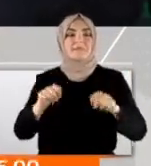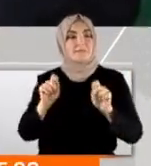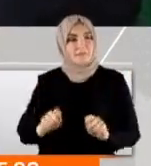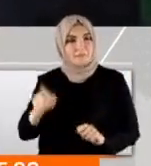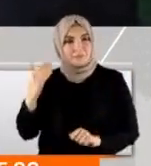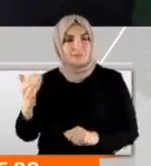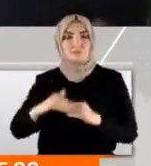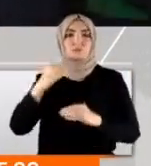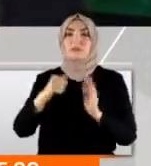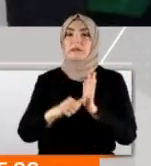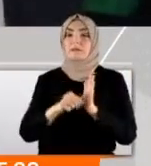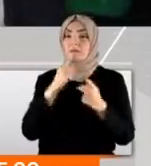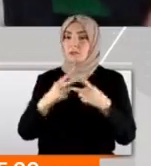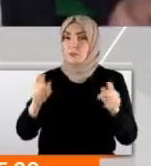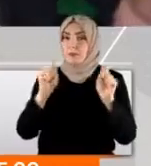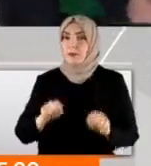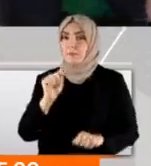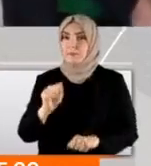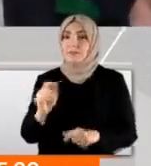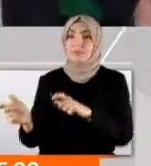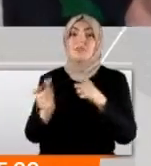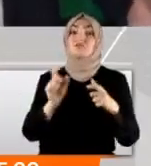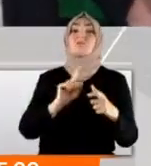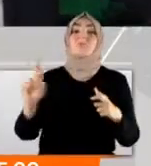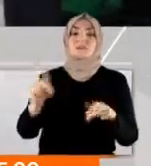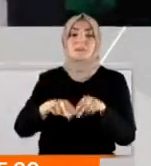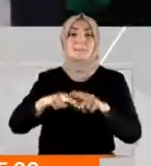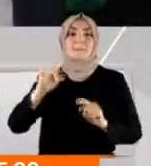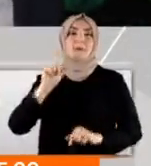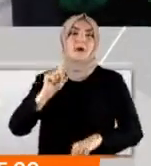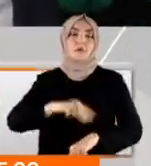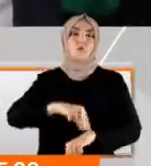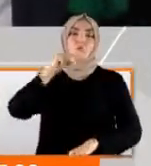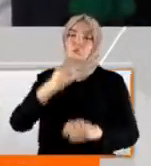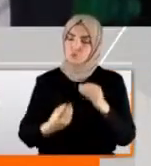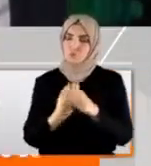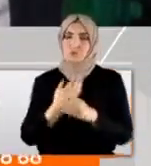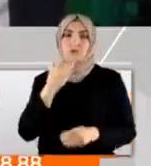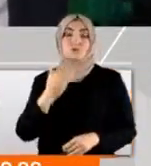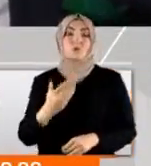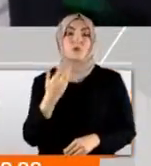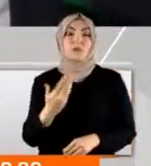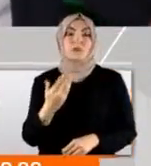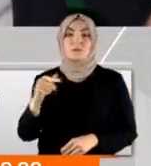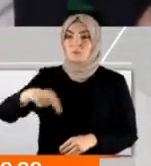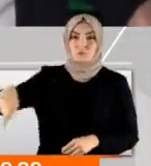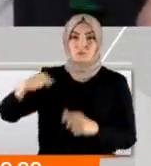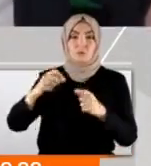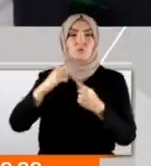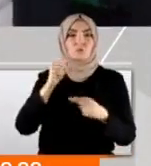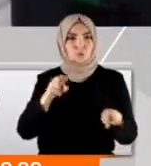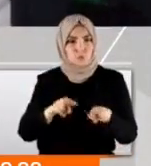Taşınmaz mal komisyonu kurulacağını söyledi. Malum bu bölge Kapalı Maraş bölgesinde Rumların hatta İngilizlerin ve daha pek çok